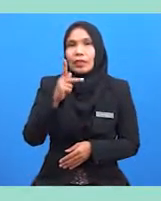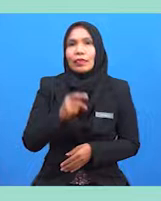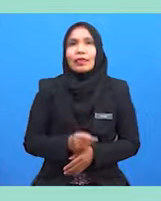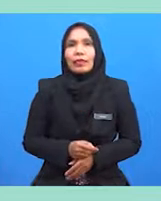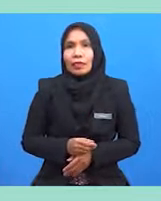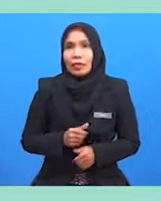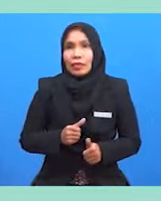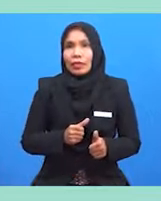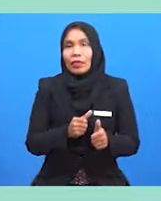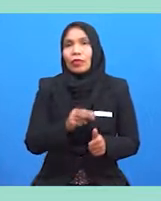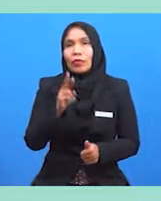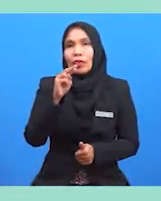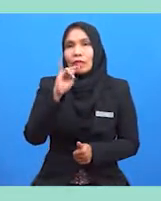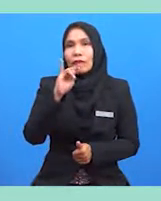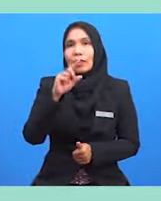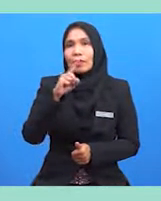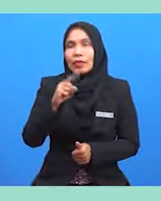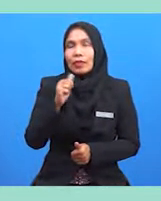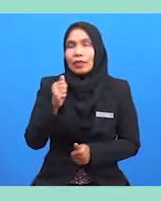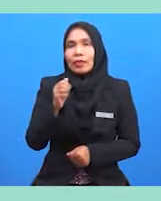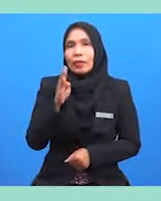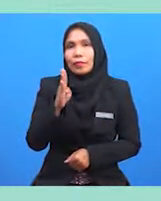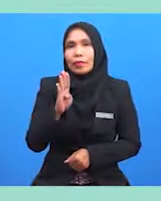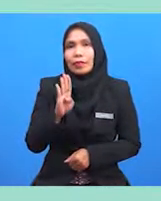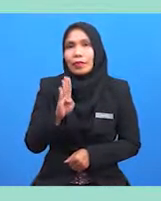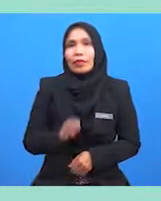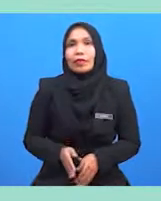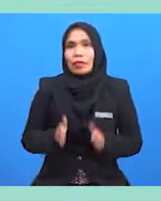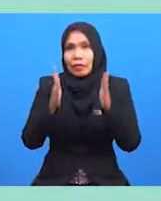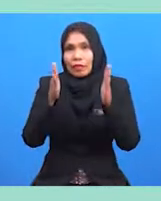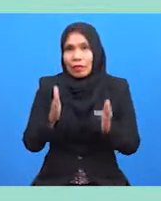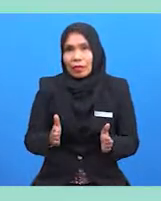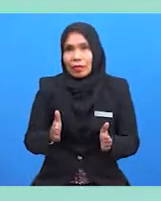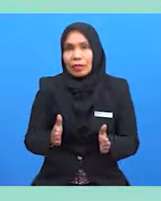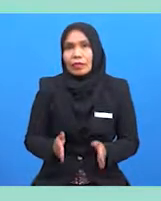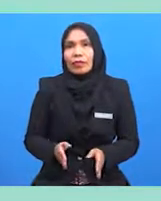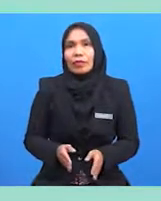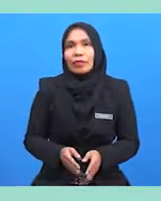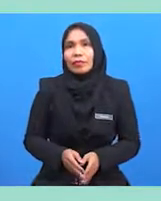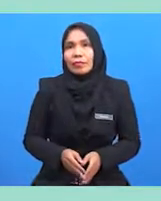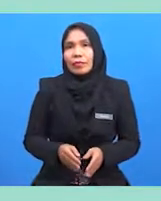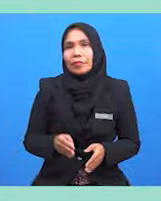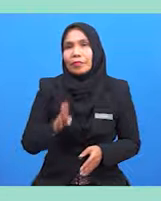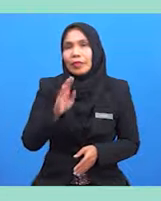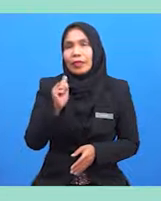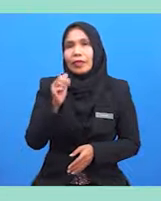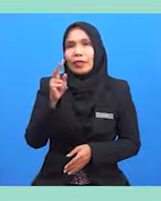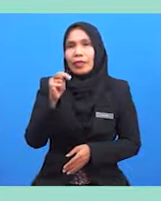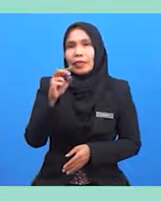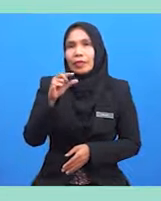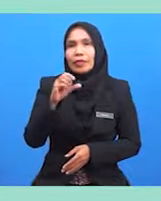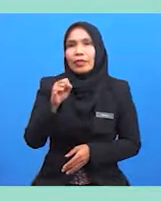bermaksud setiap RM100 yang dikeluarkan, Bank Pusat mesti ada nilai rizab sekurang-kurangnya